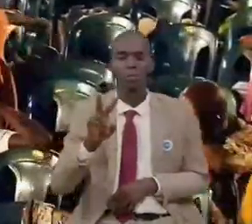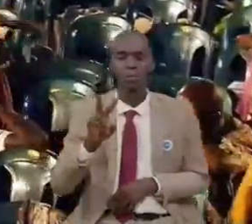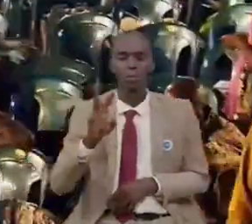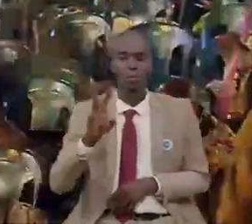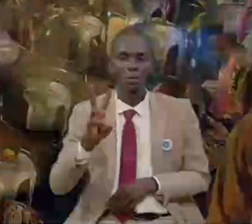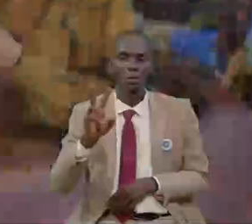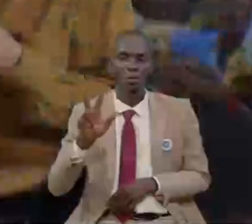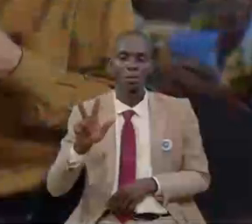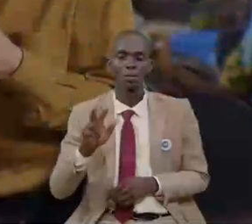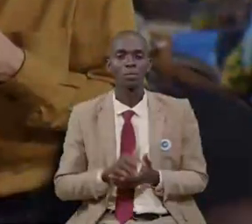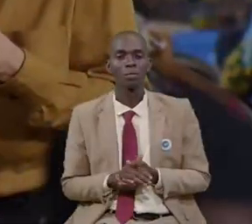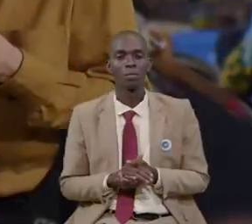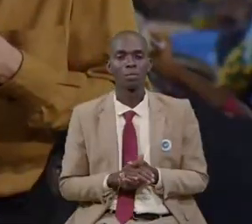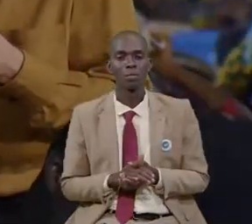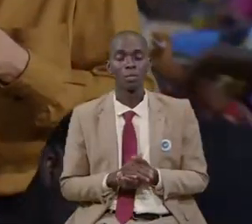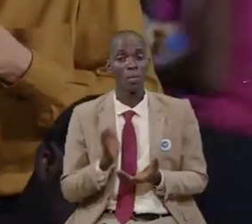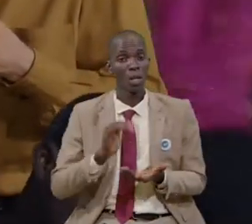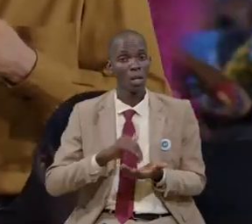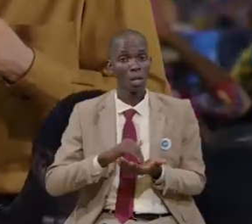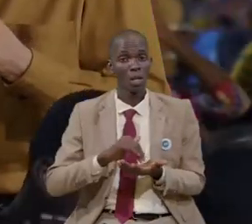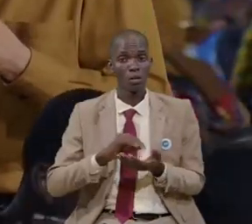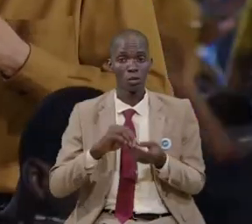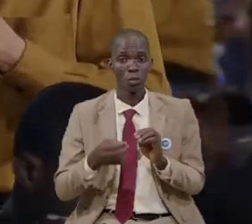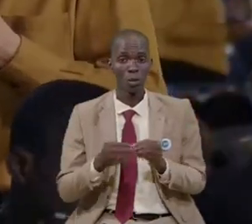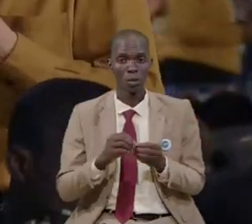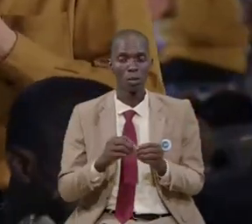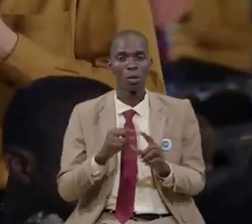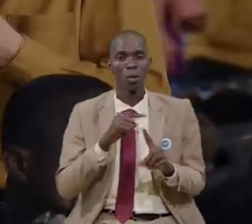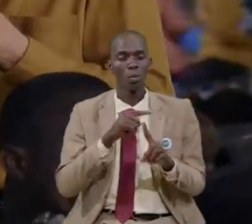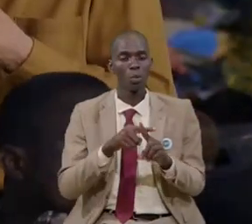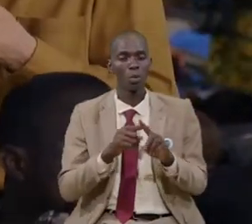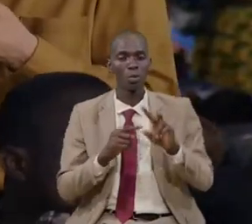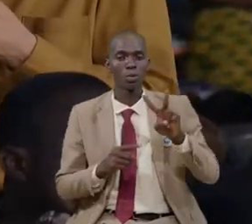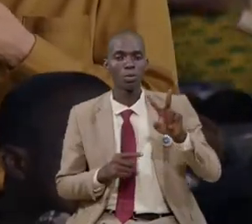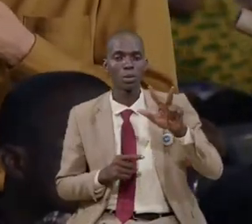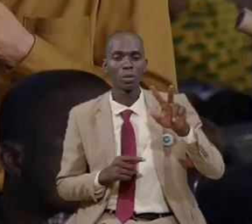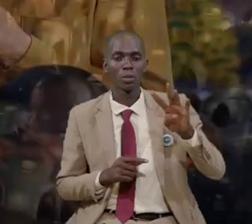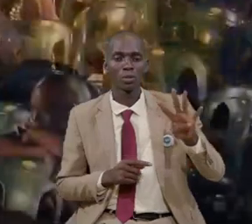234-91-54-44-92-63. Je reprends ça, plus